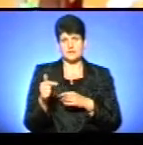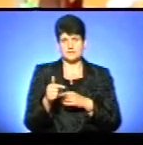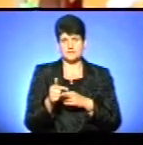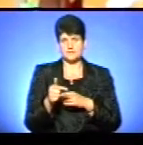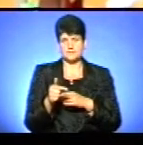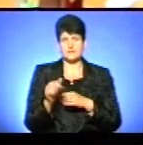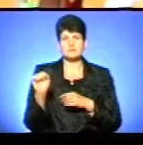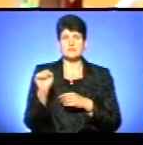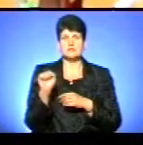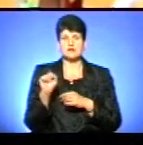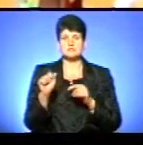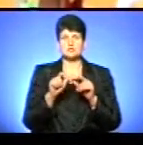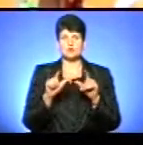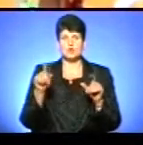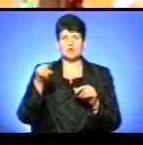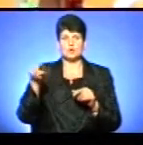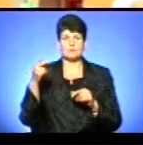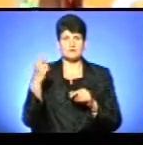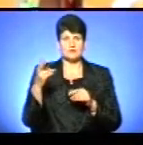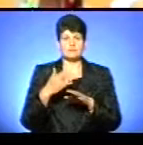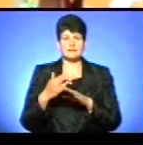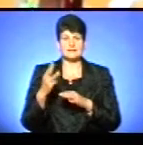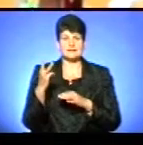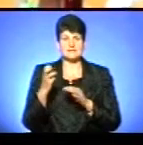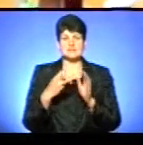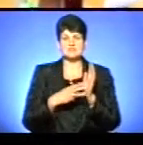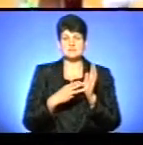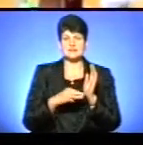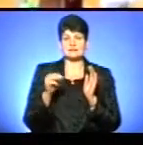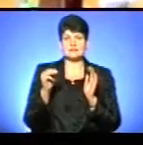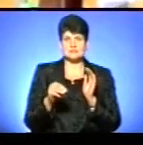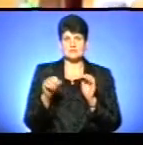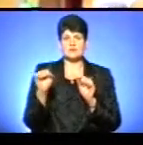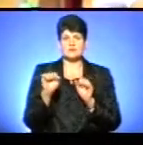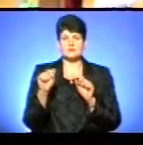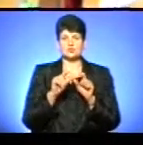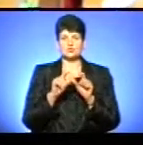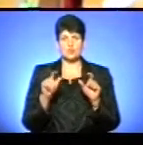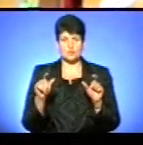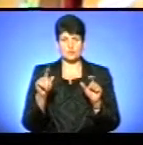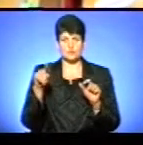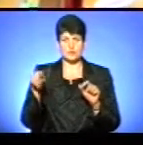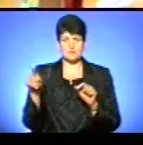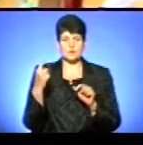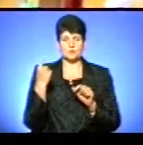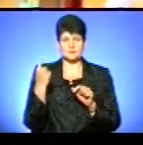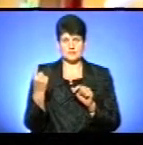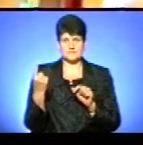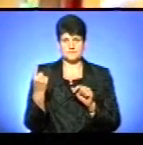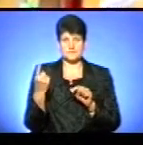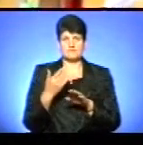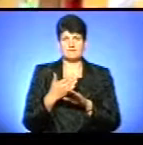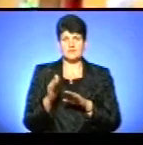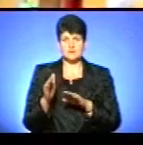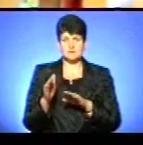В Теребулянську школу номер 2 виділено 380 тисяч, Теребулянську школу номер 1